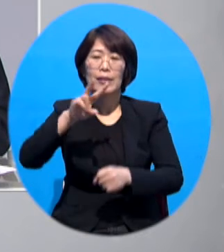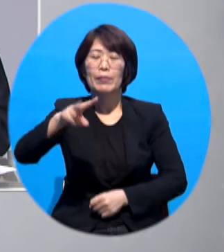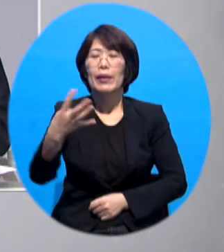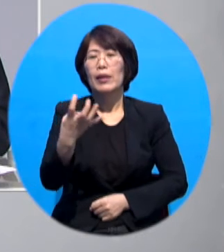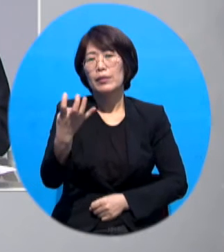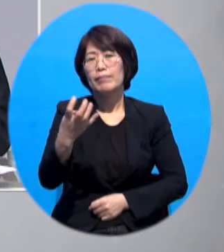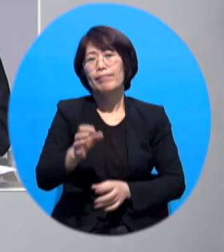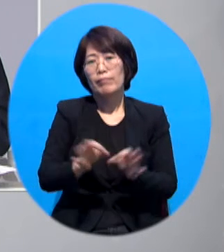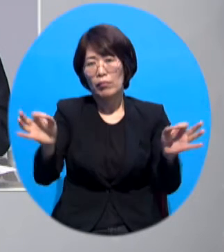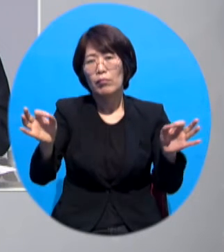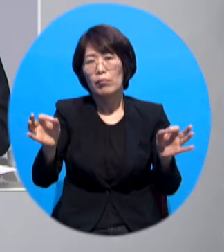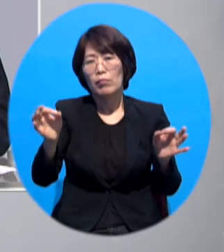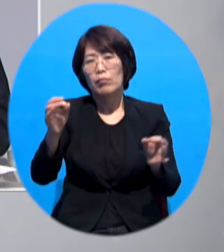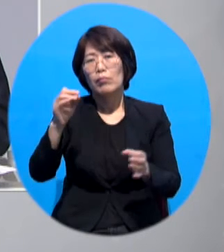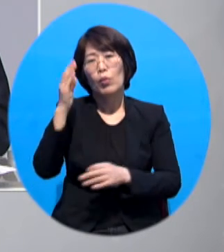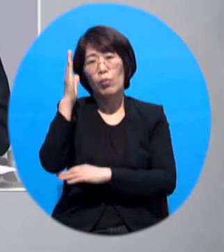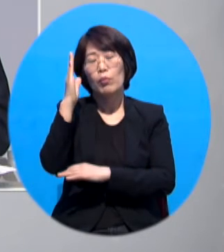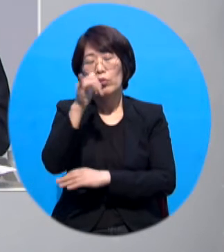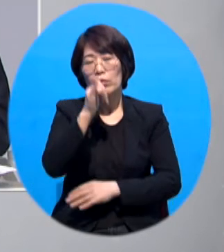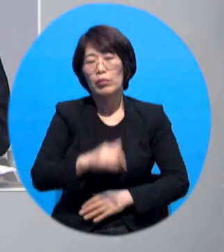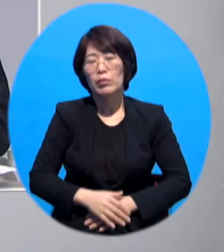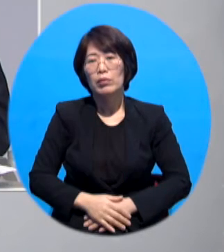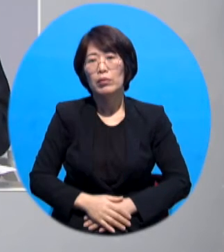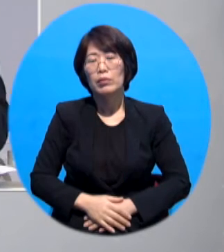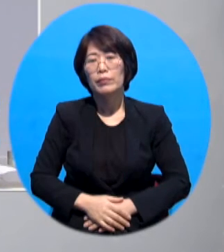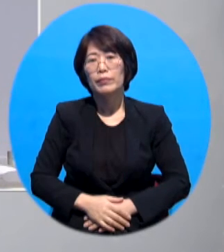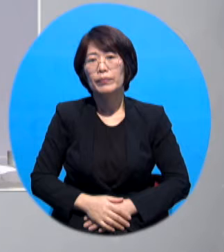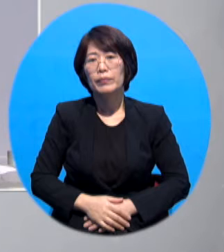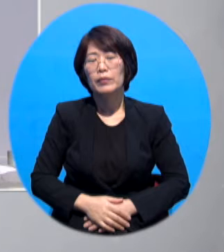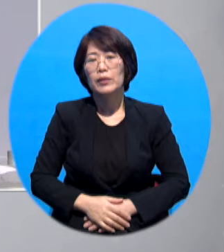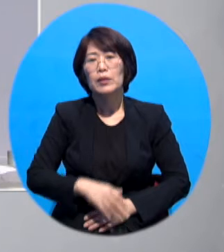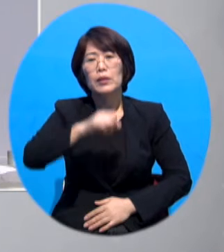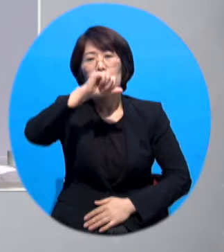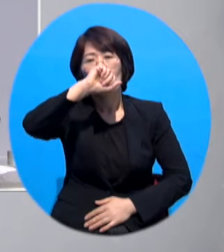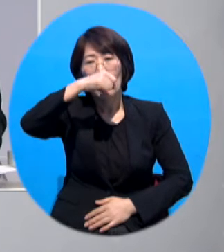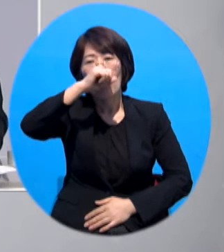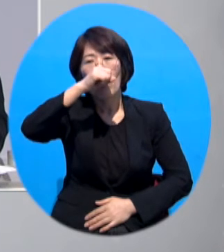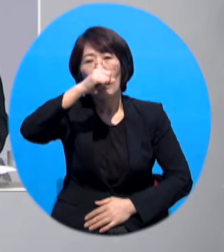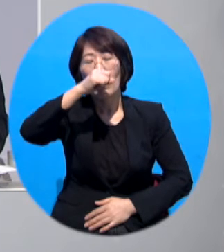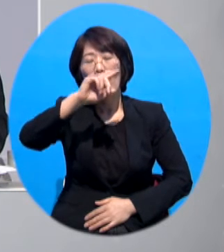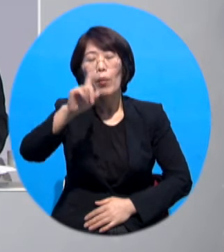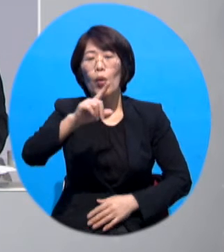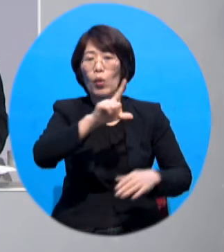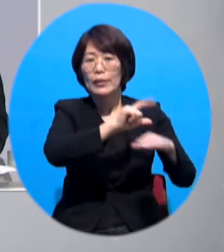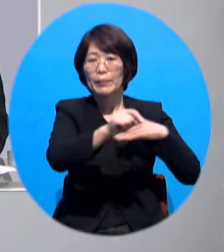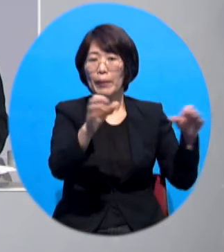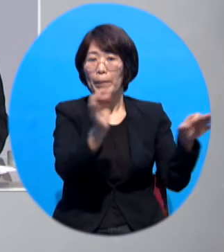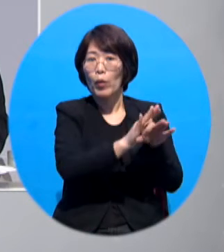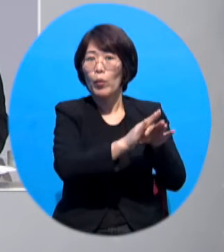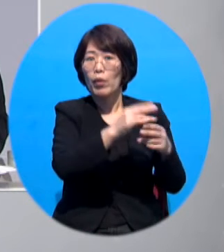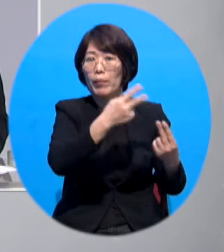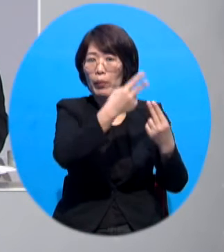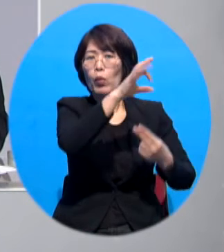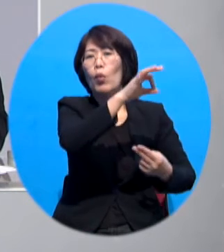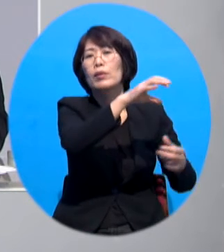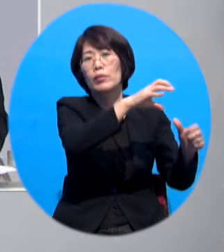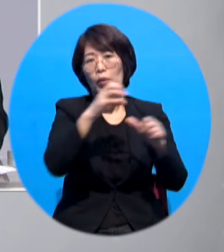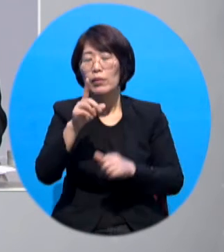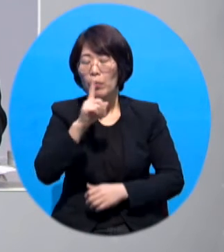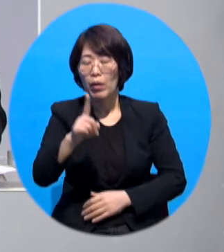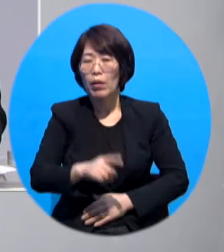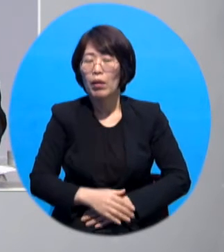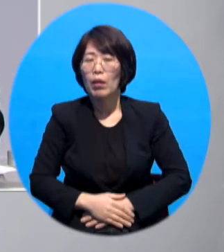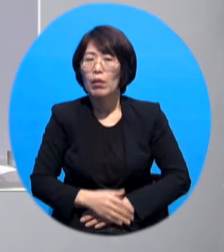지급하겠다고 하는 거예요 근데 이 2 재원은 지방 소멸되는 기금에서 쓰겠다고 하는 겁니다 이것은